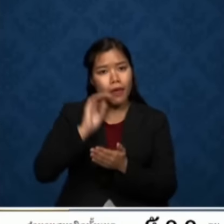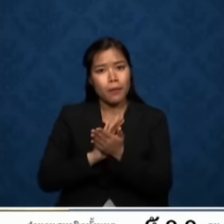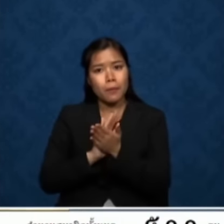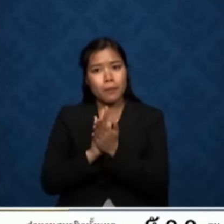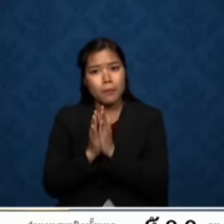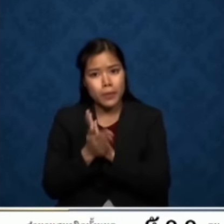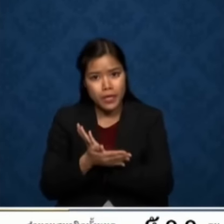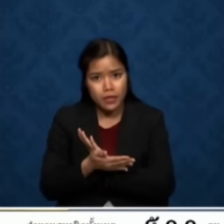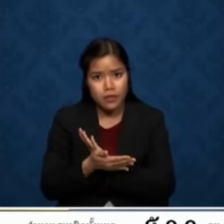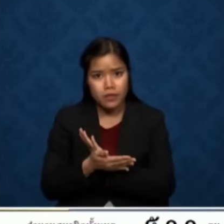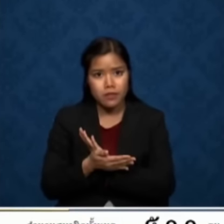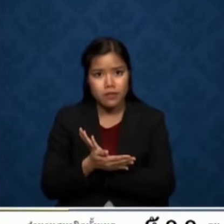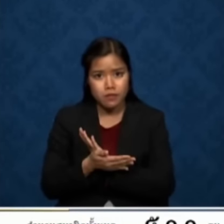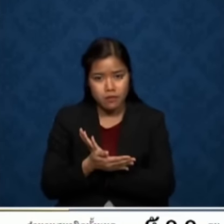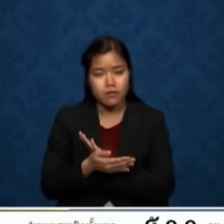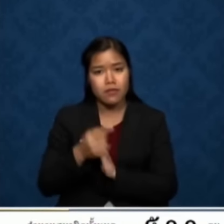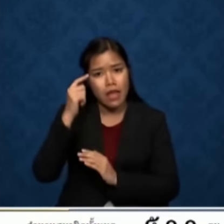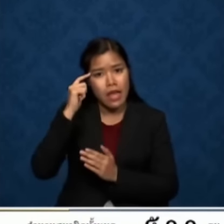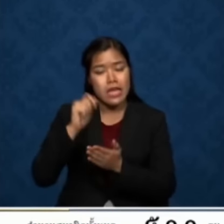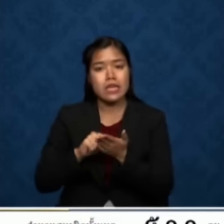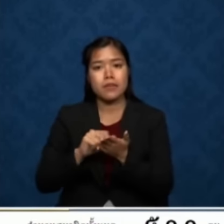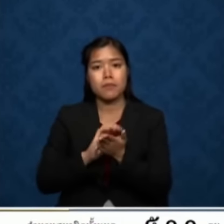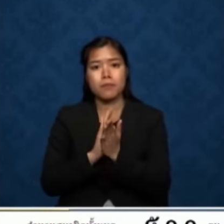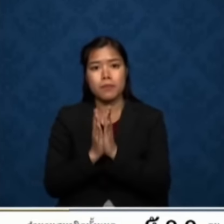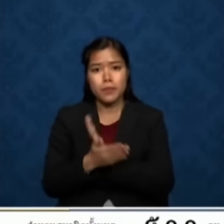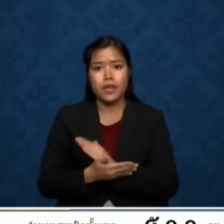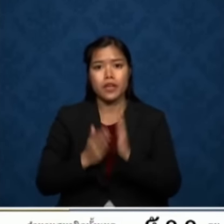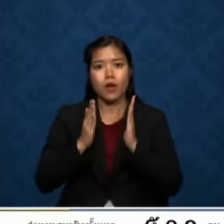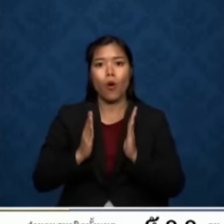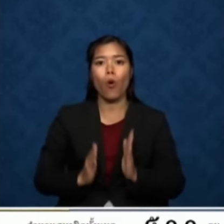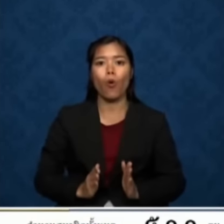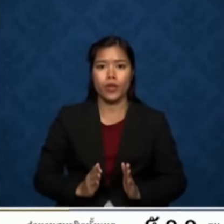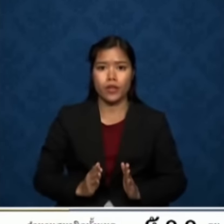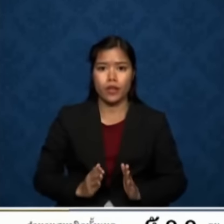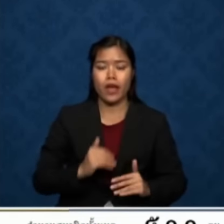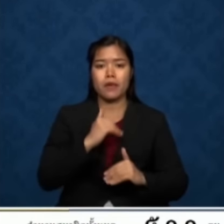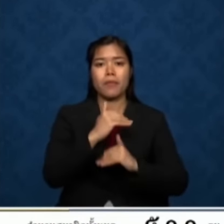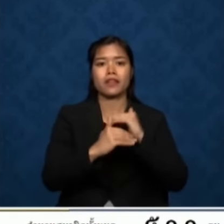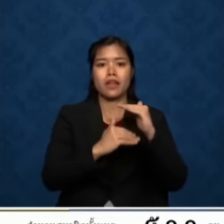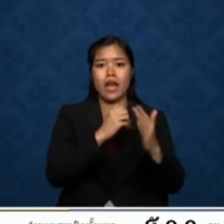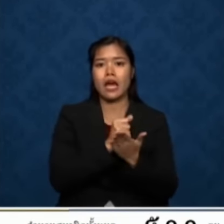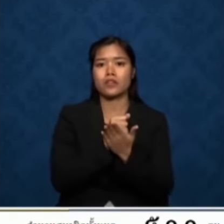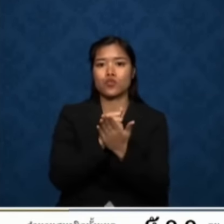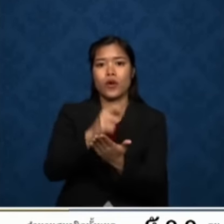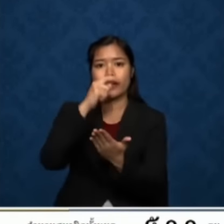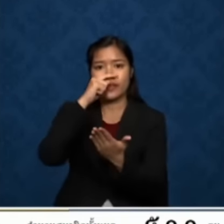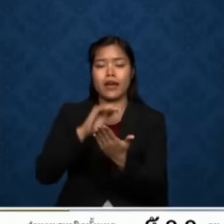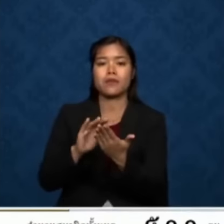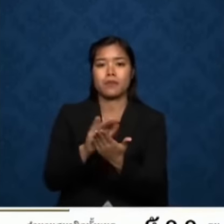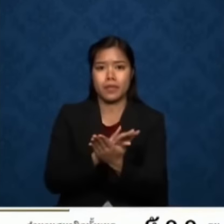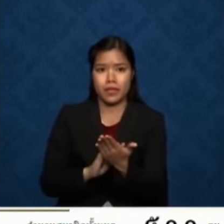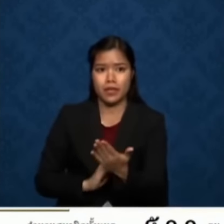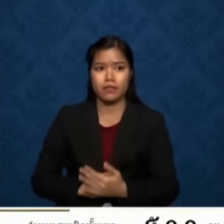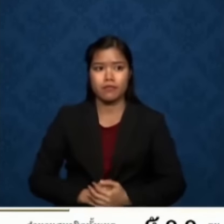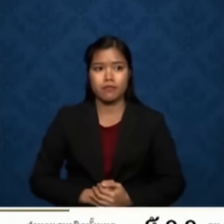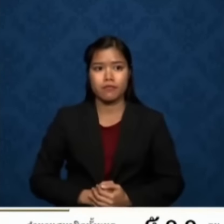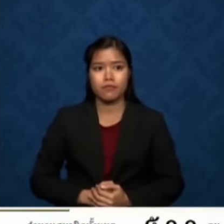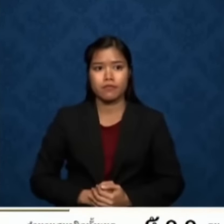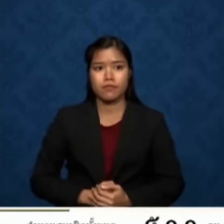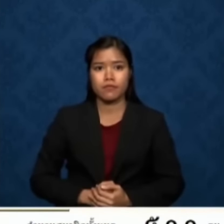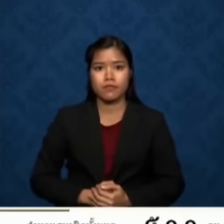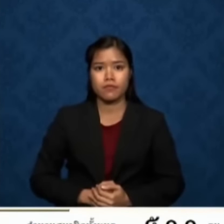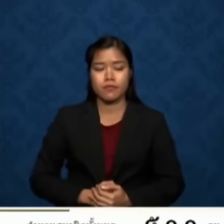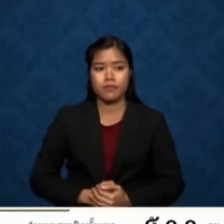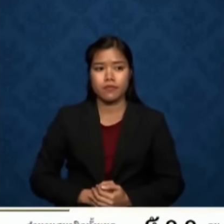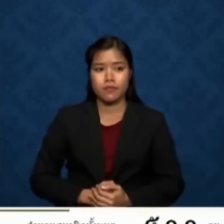าตินี่คือความคิดของผมไม่รู้ว่าการที่ไปออกกฎกระทร